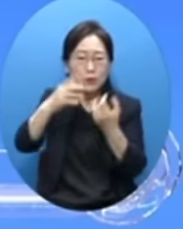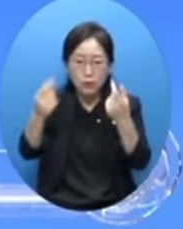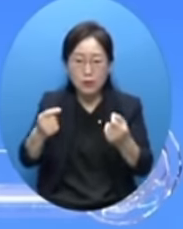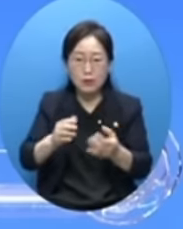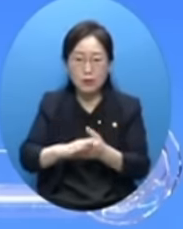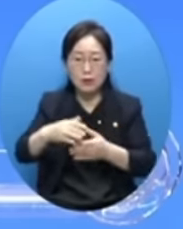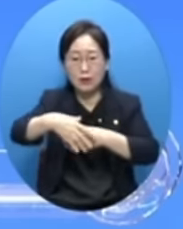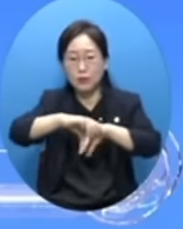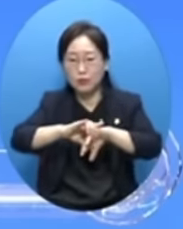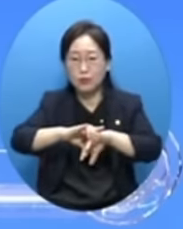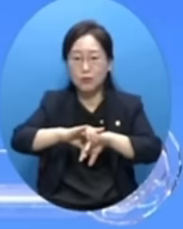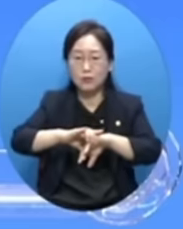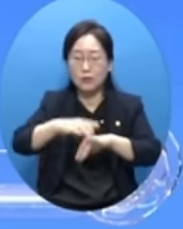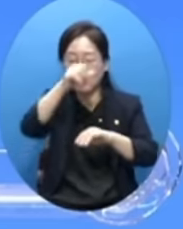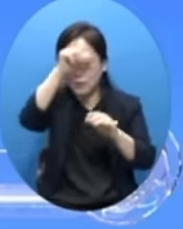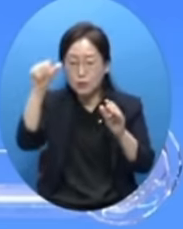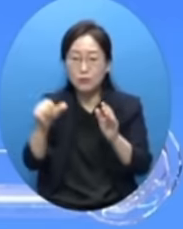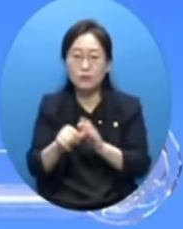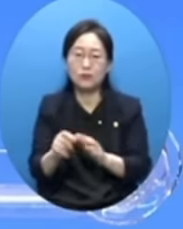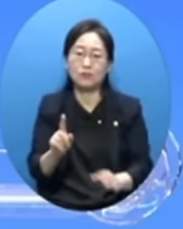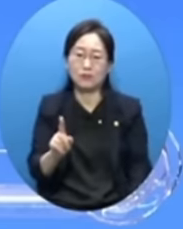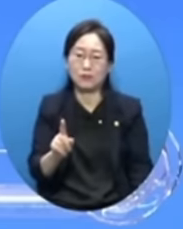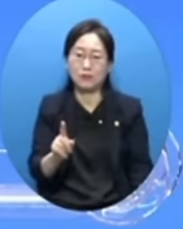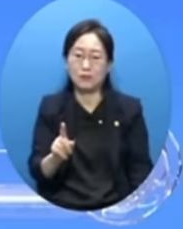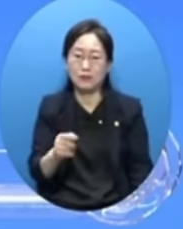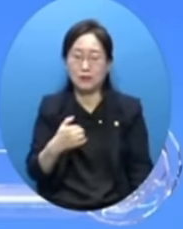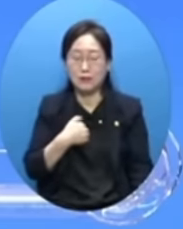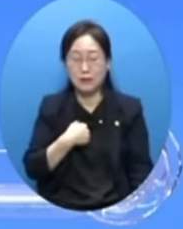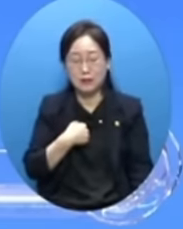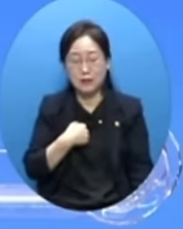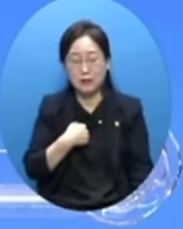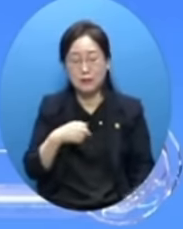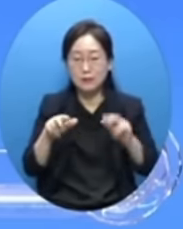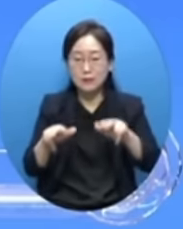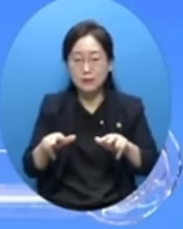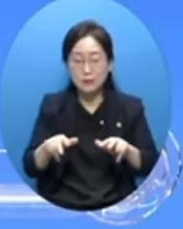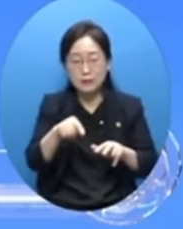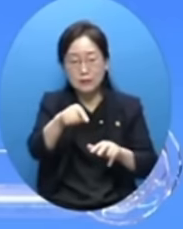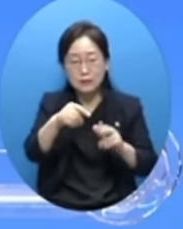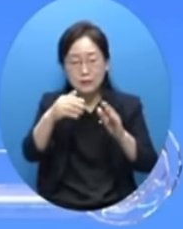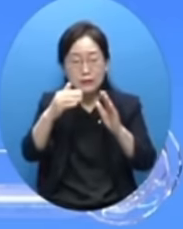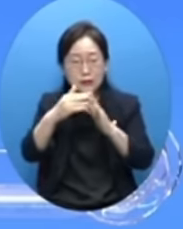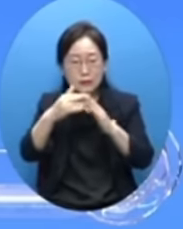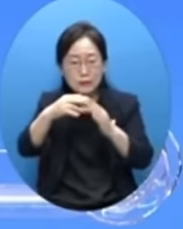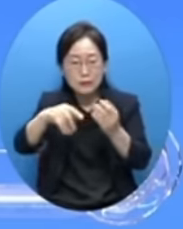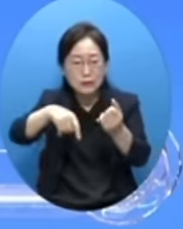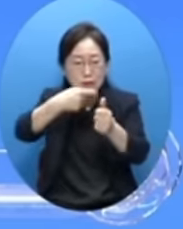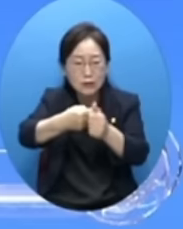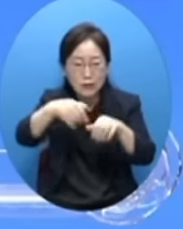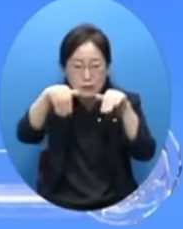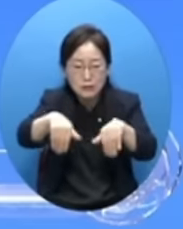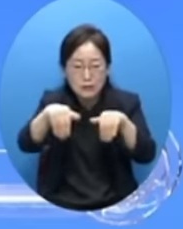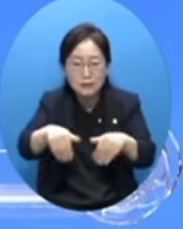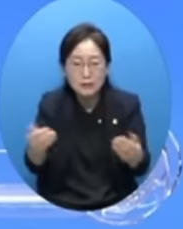불구를 평생 지내야 되는데, 내가 여기서 이 집에서 일을 하면서